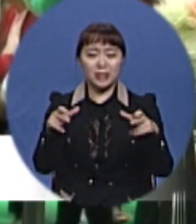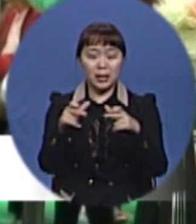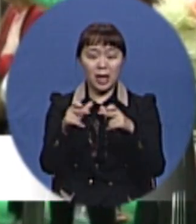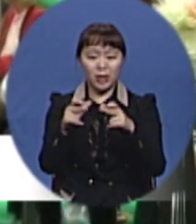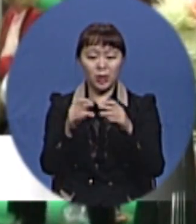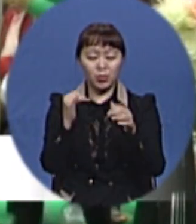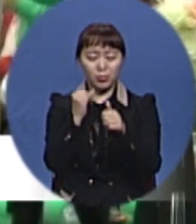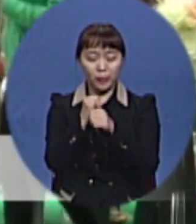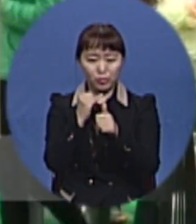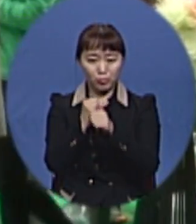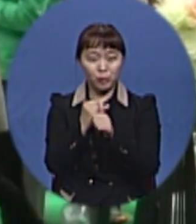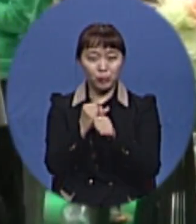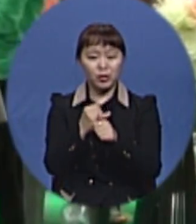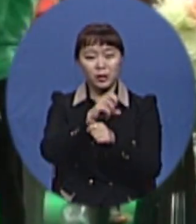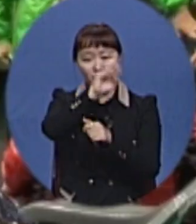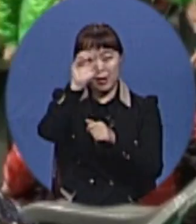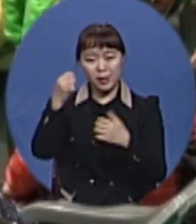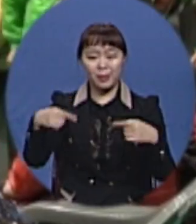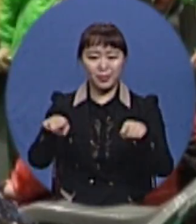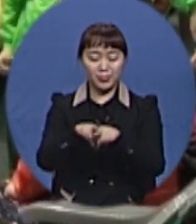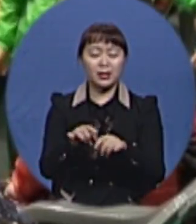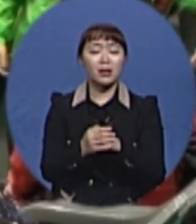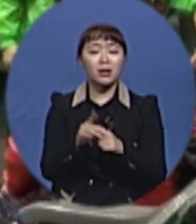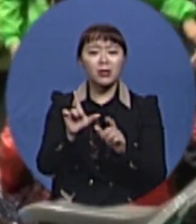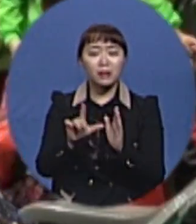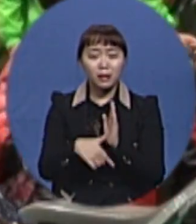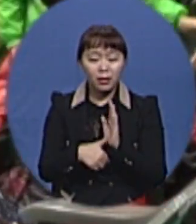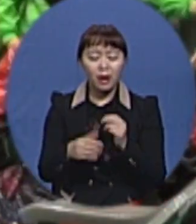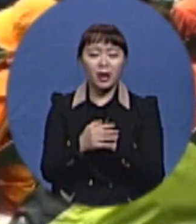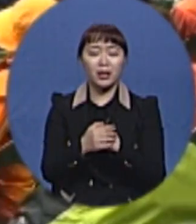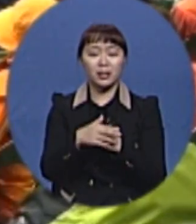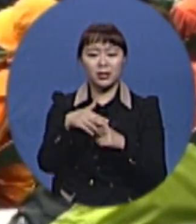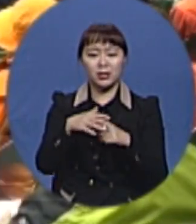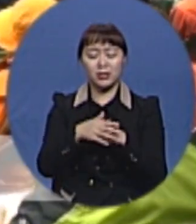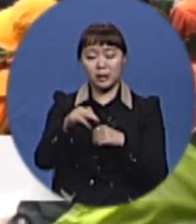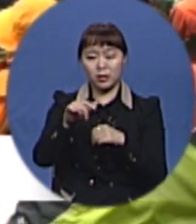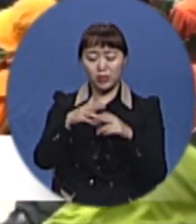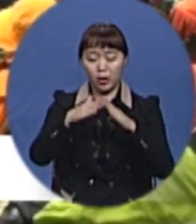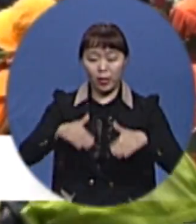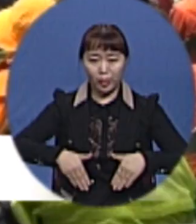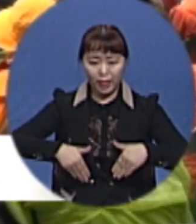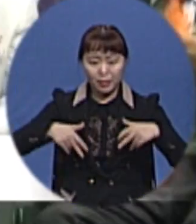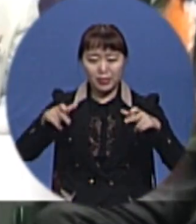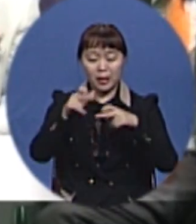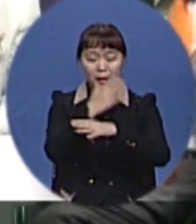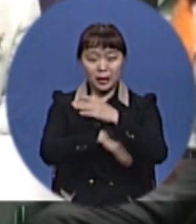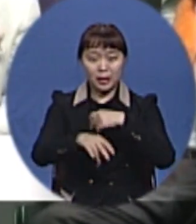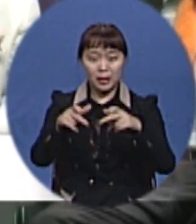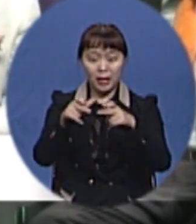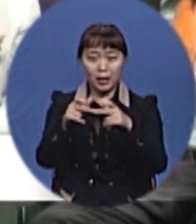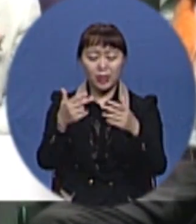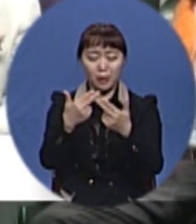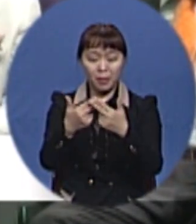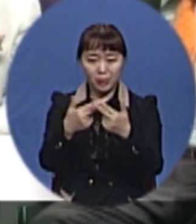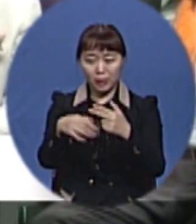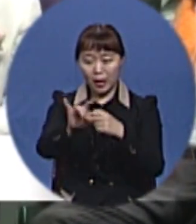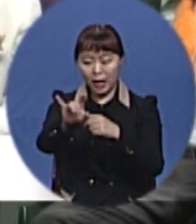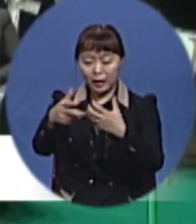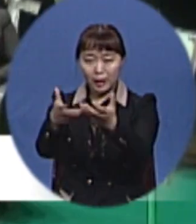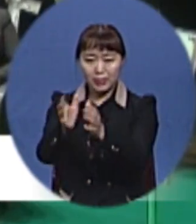합동 결혼식이 개최되었습니다. 이날 행사에는 전남지체장애인협회 주관으로 각급